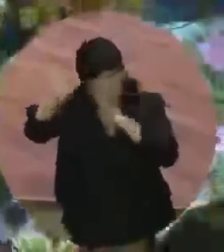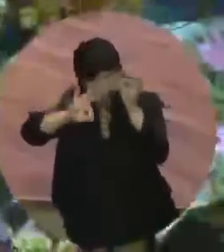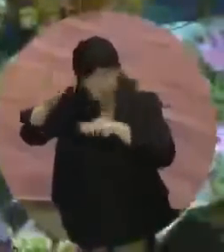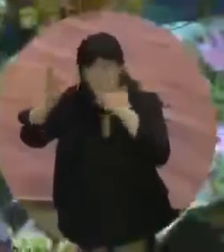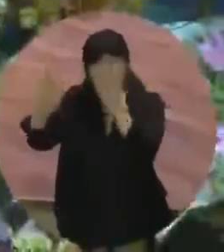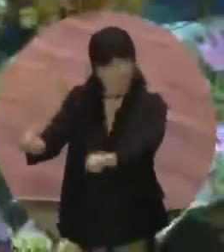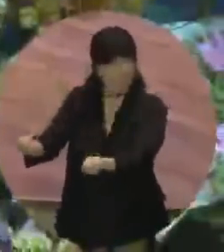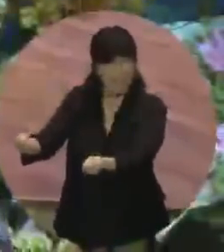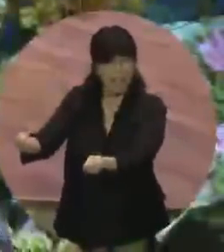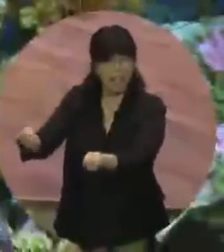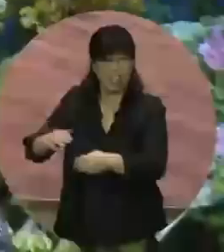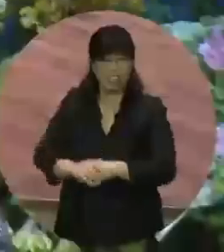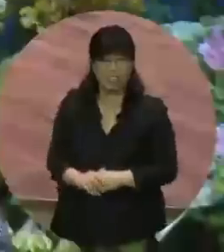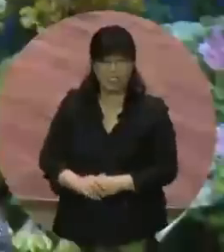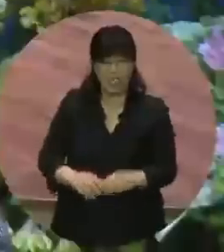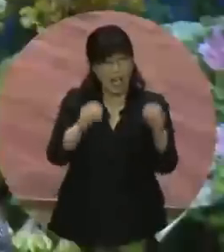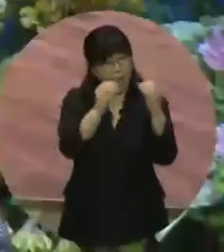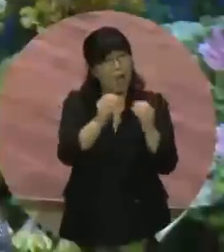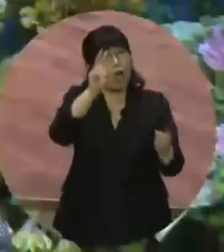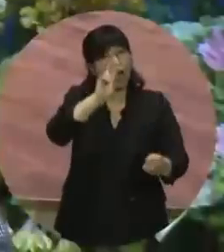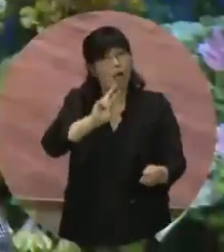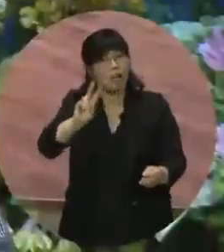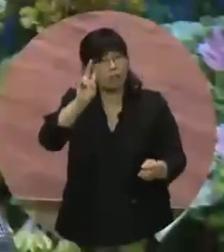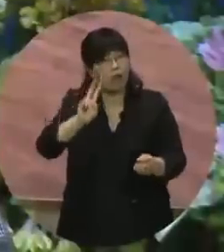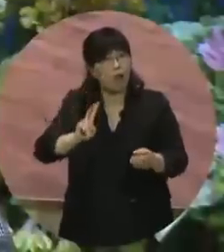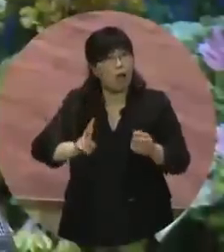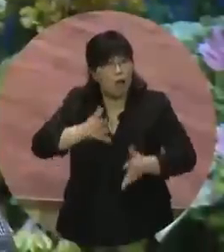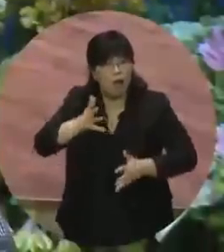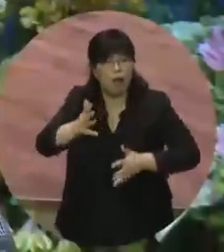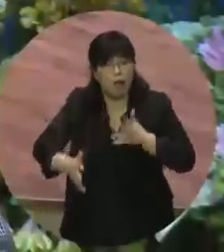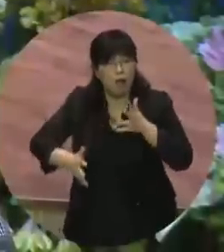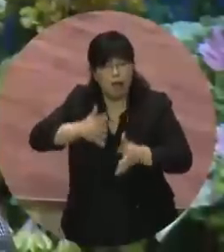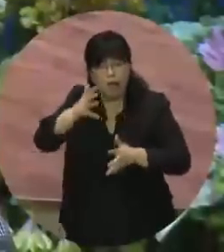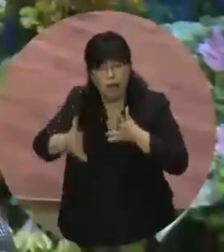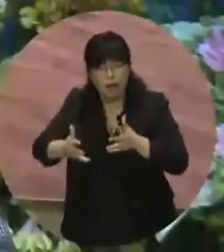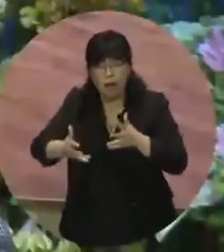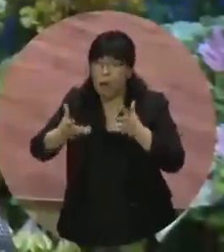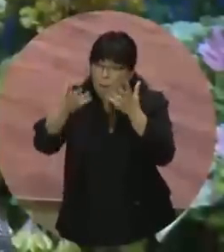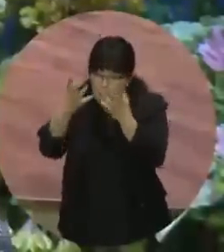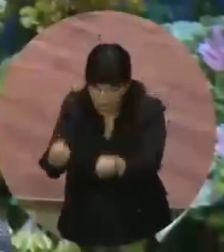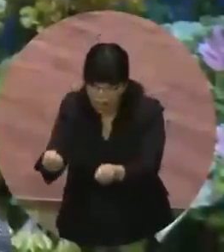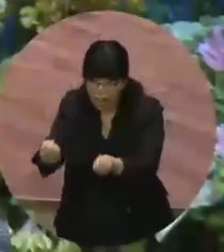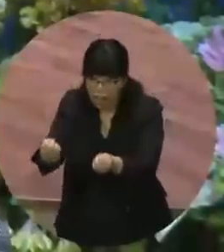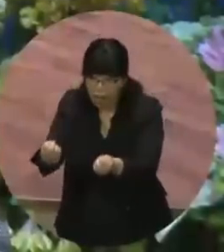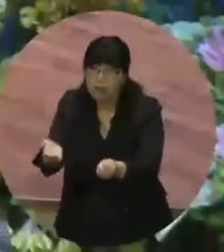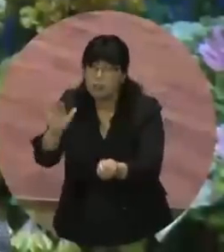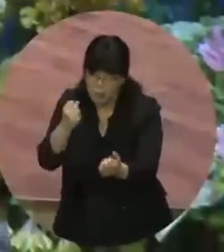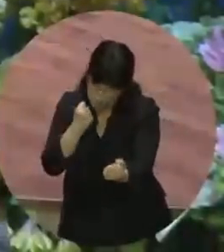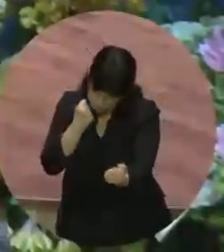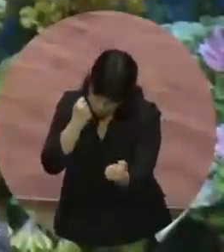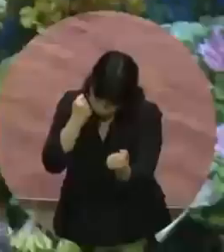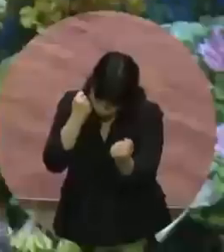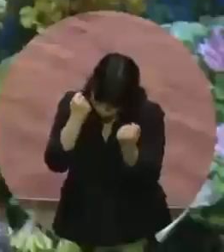가사 내용하고 입하고 박도가 이게 뭐가 안 맞아. 그럼에도 불구하고